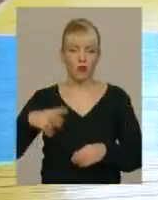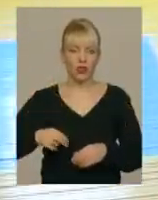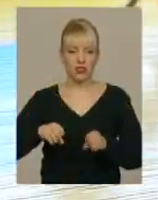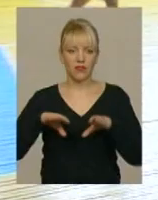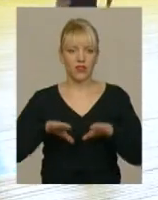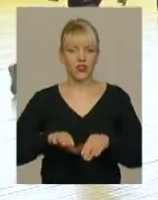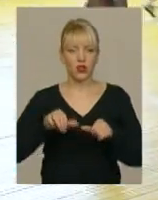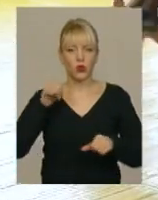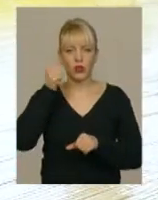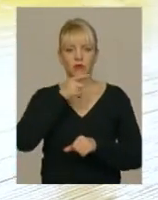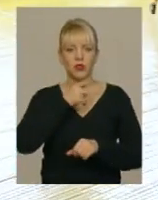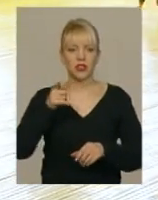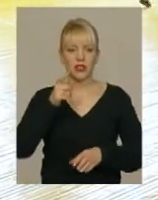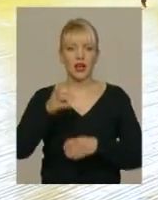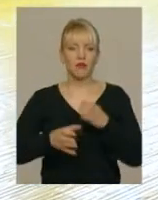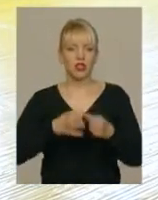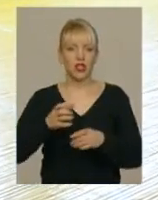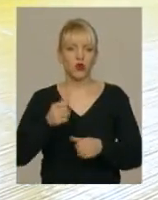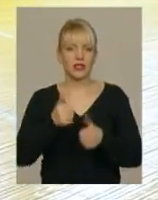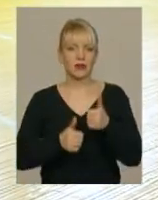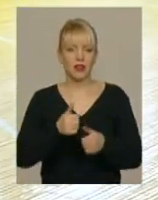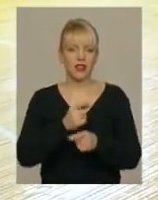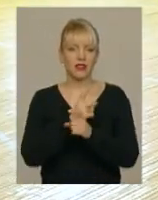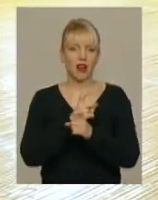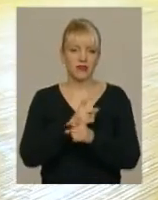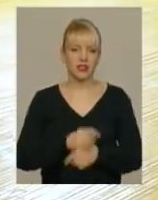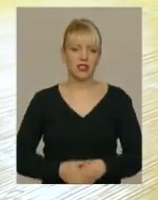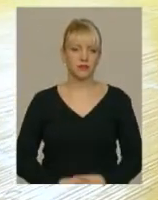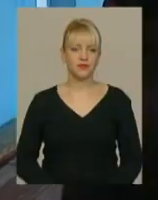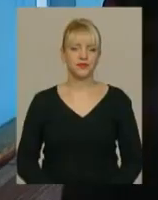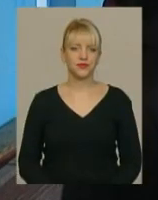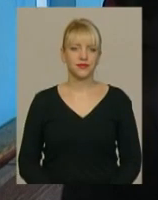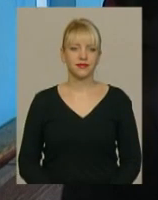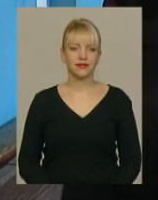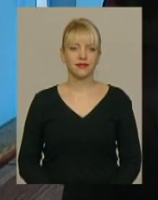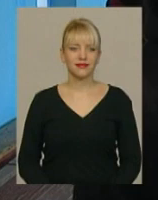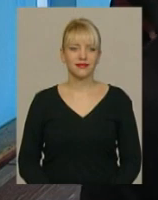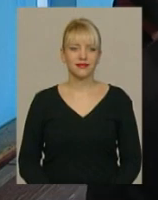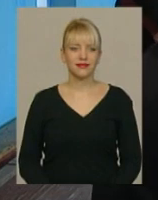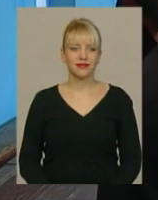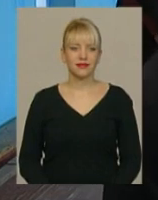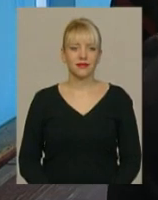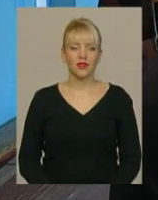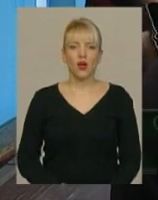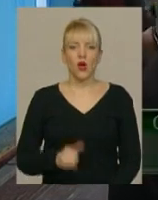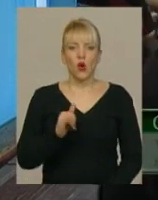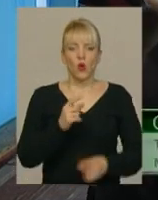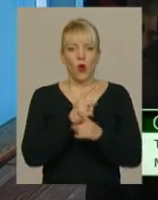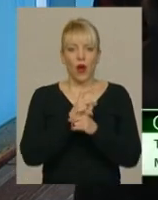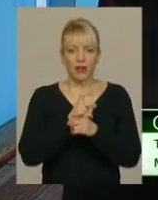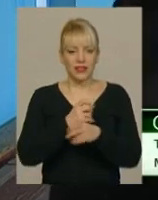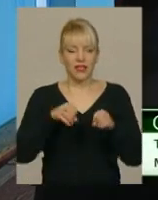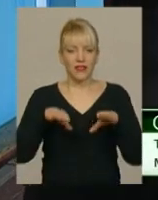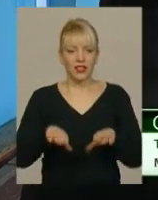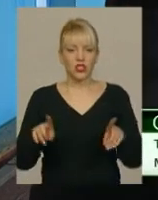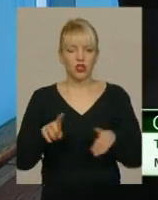торік під час міжнародних змагань в Австрії, розповів тренер команди Олександр Мігунов. Безпосередньо в Австрії вирішили, що